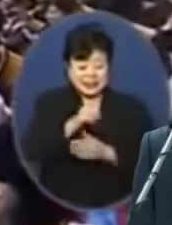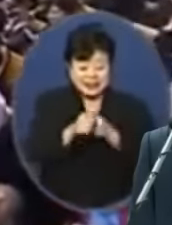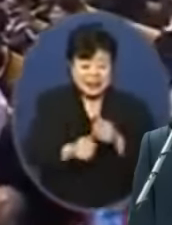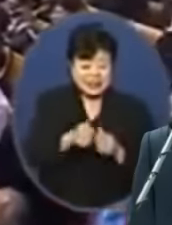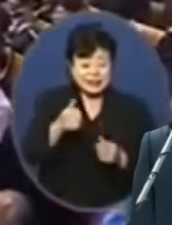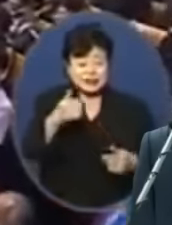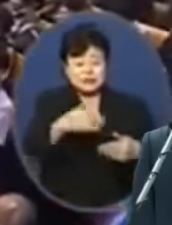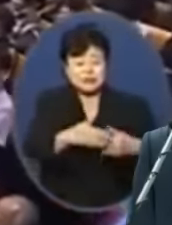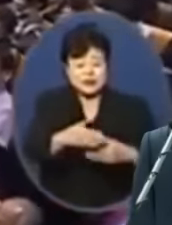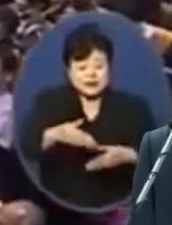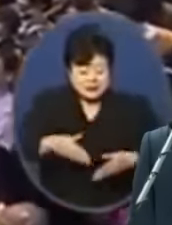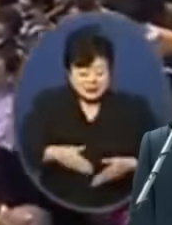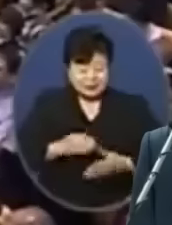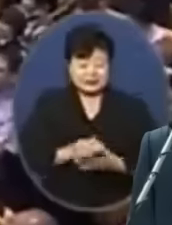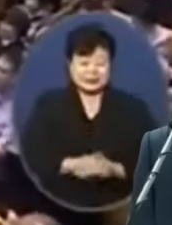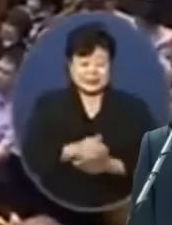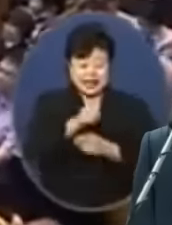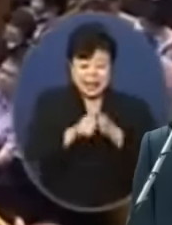하나님 품에서 태어난